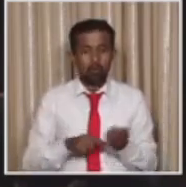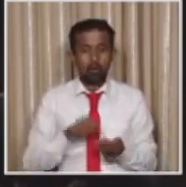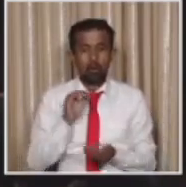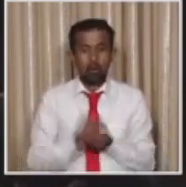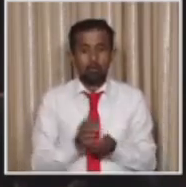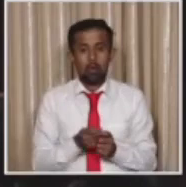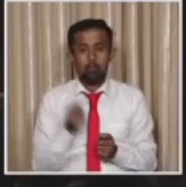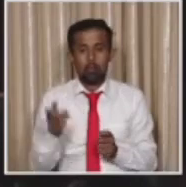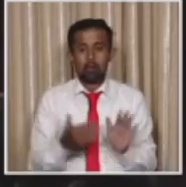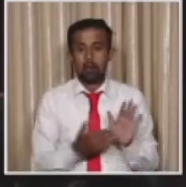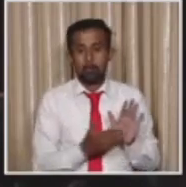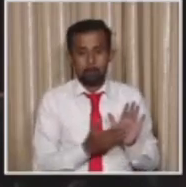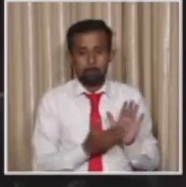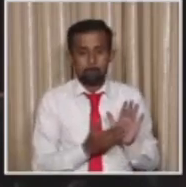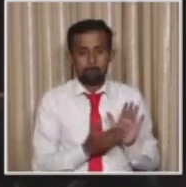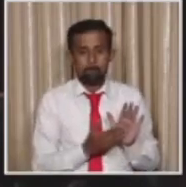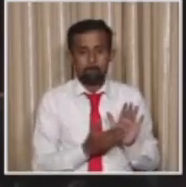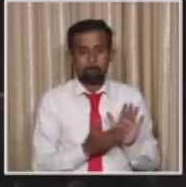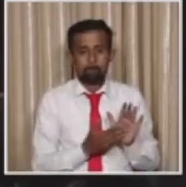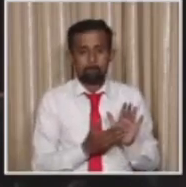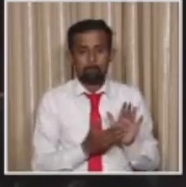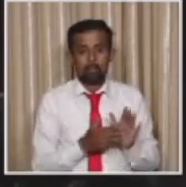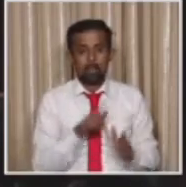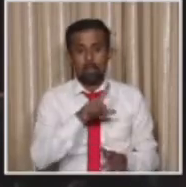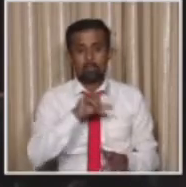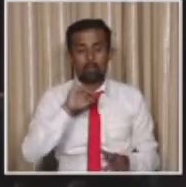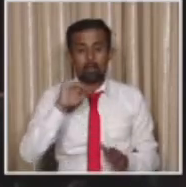භාණ්ඩාගාරය ගෙවලා තියෙනවා මිලියන